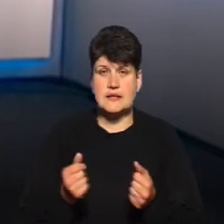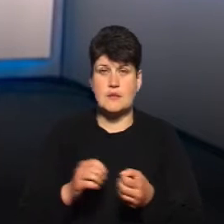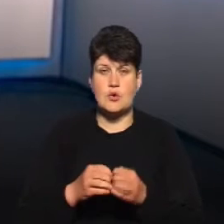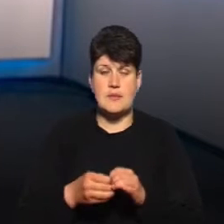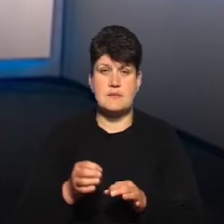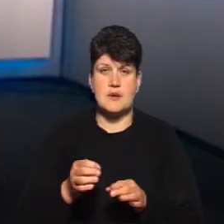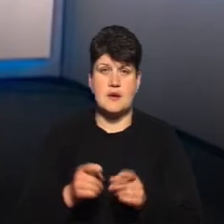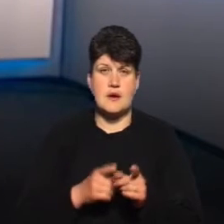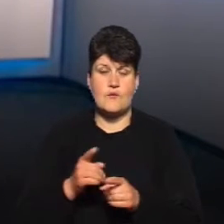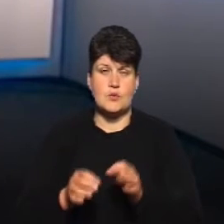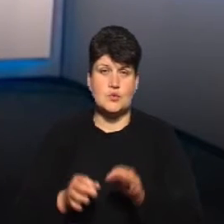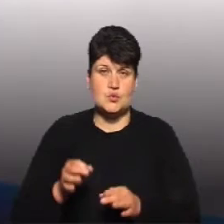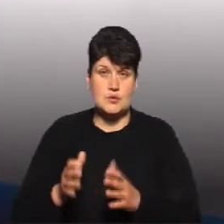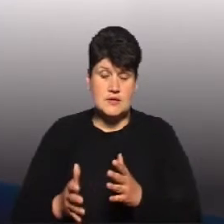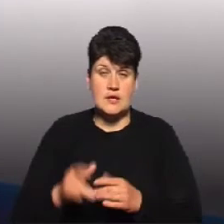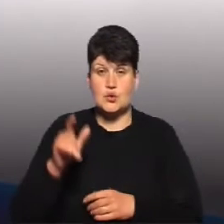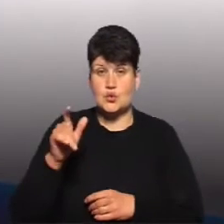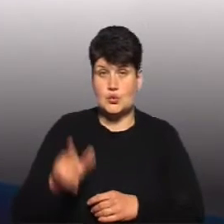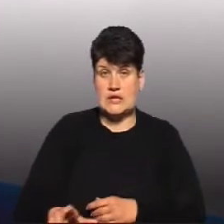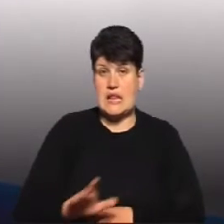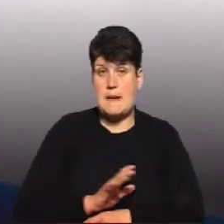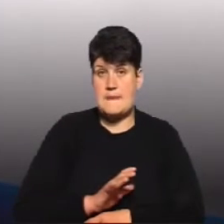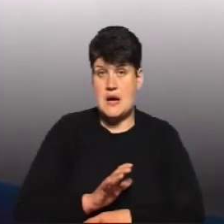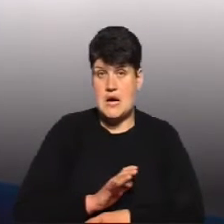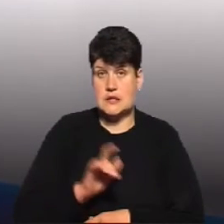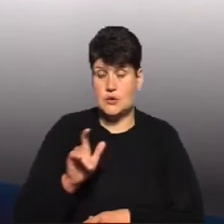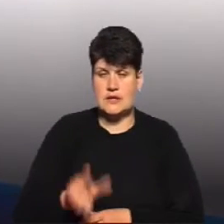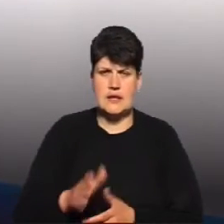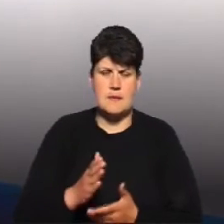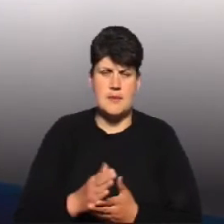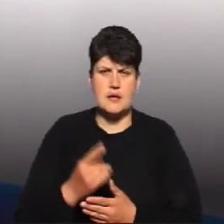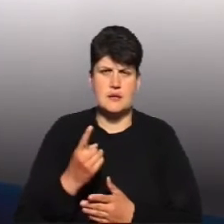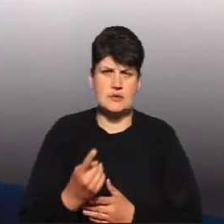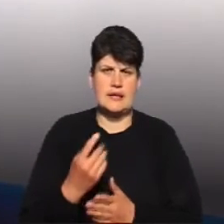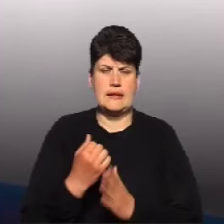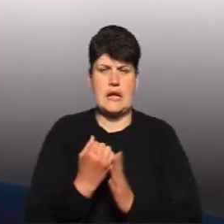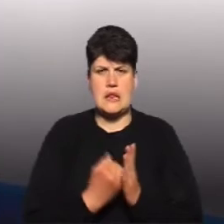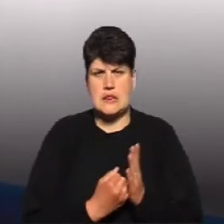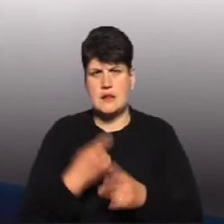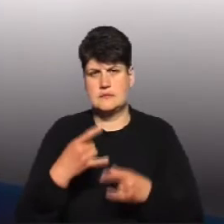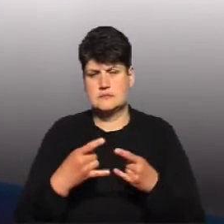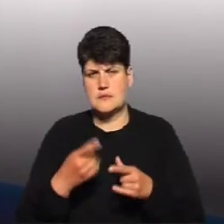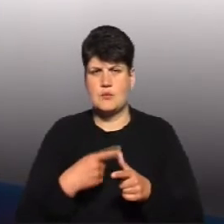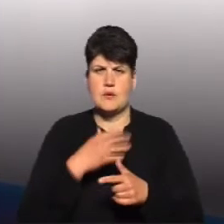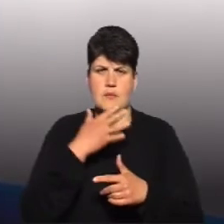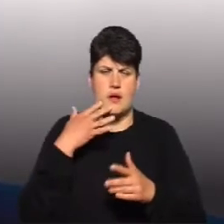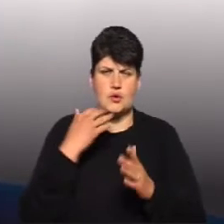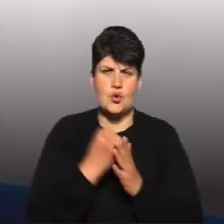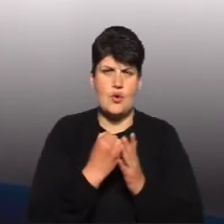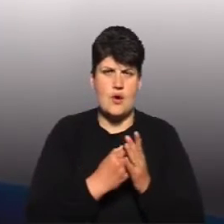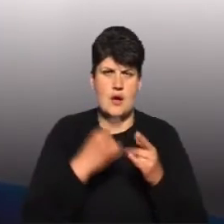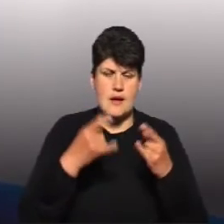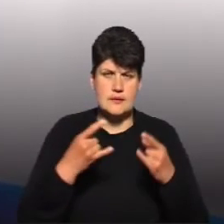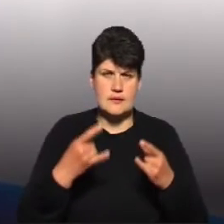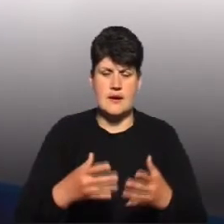Якщо певна людина, так, багата людина, яка має кілька каналів, чи один канал, до речі, немає там от якихось обмежень, один канал чи